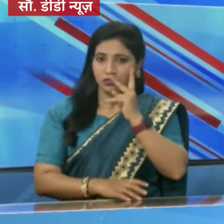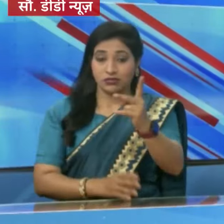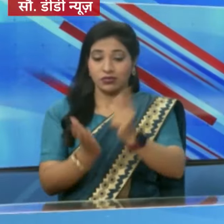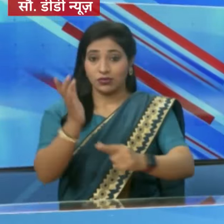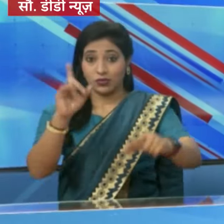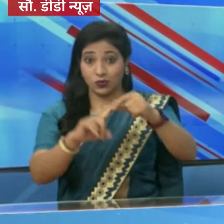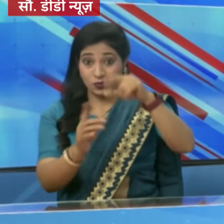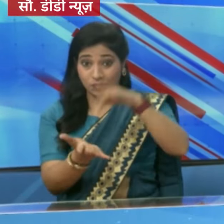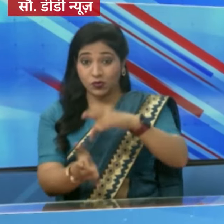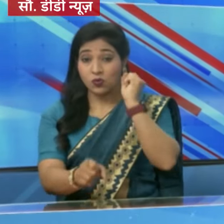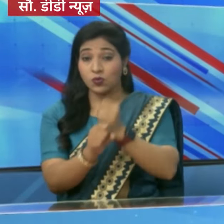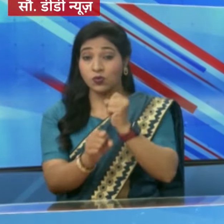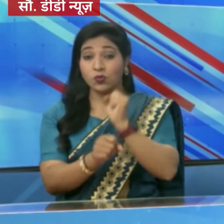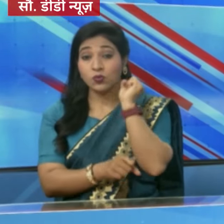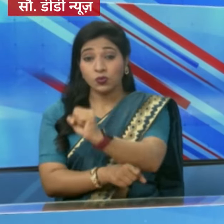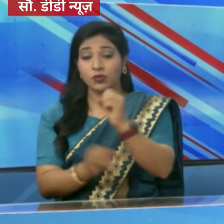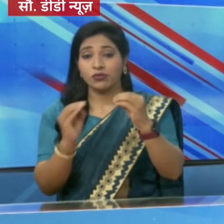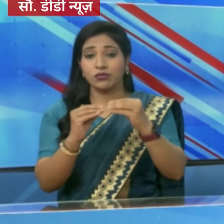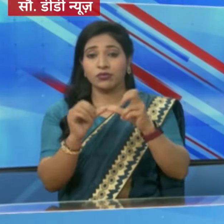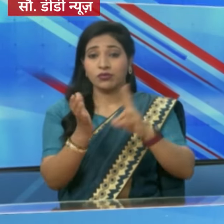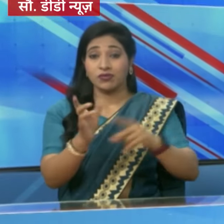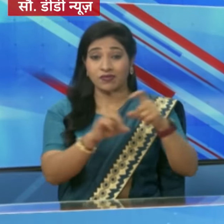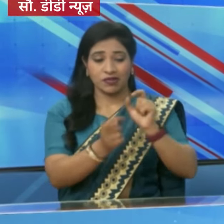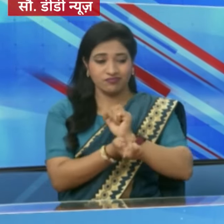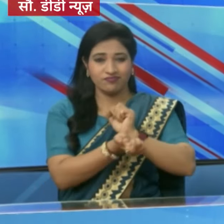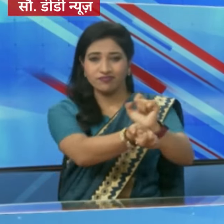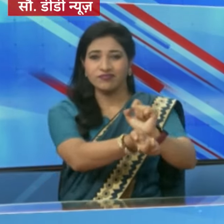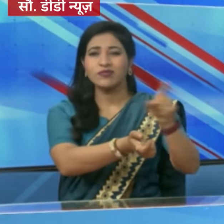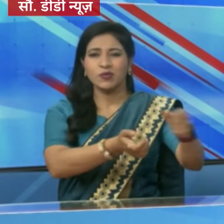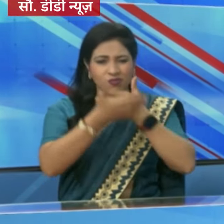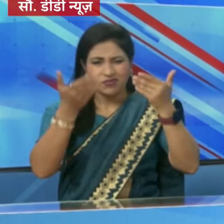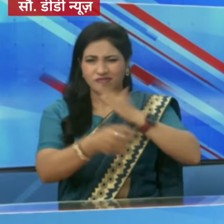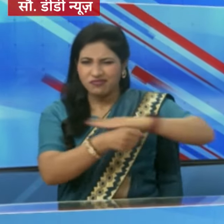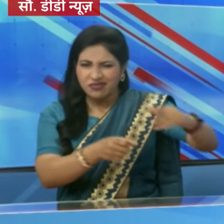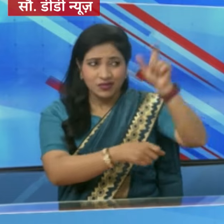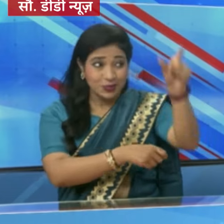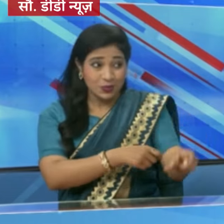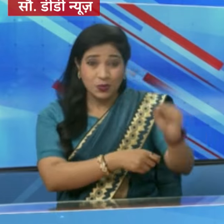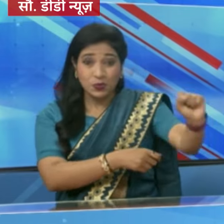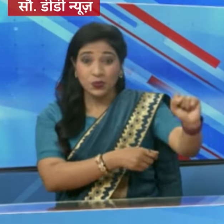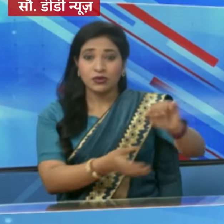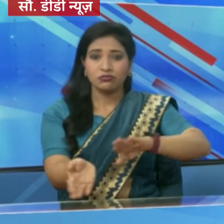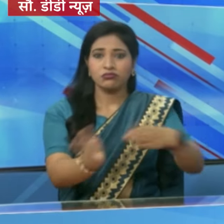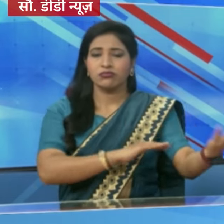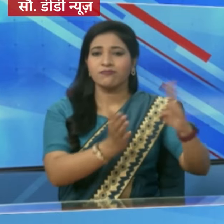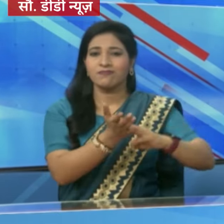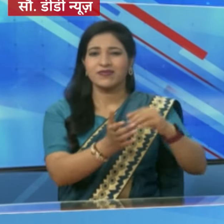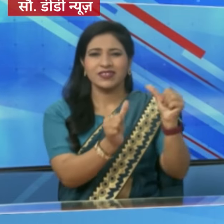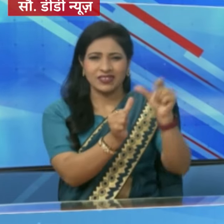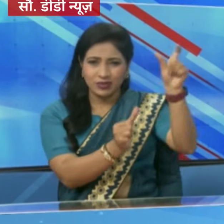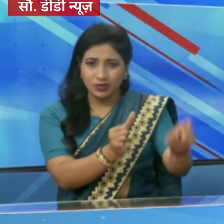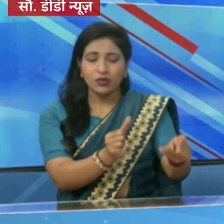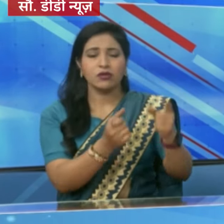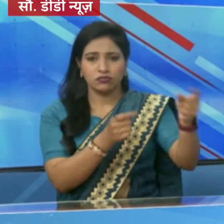उत्तर प्रदेश सरकार ने बांदा जेल में बंद माफिया मुख्तार अंसारी की मौत की न्यायिक जांच के